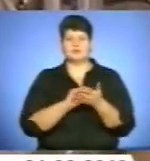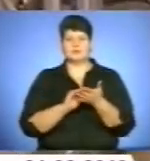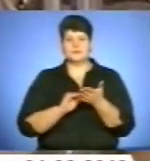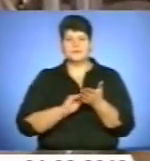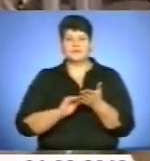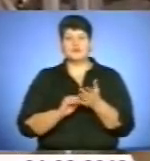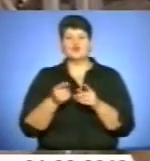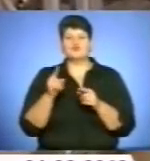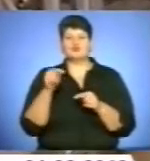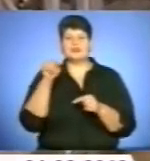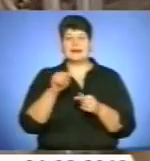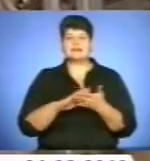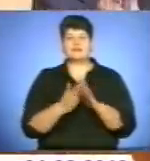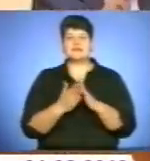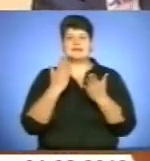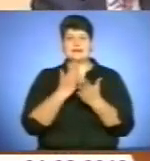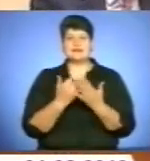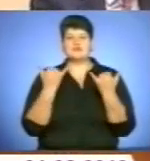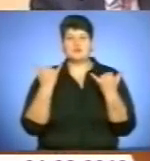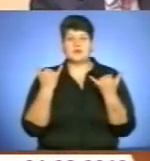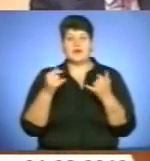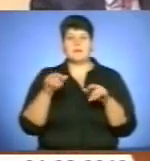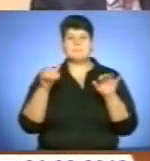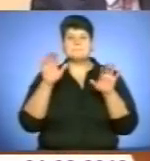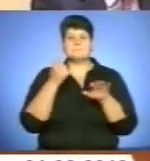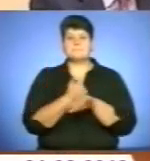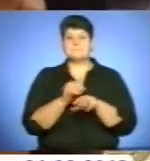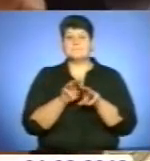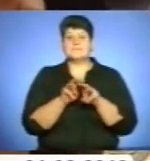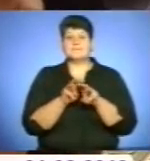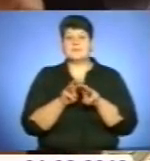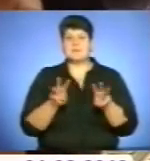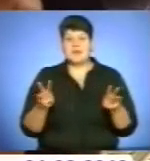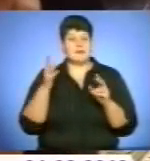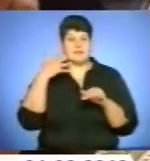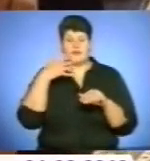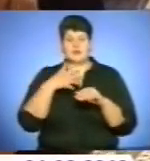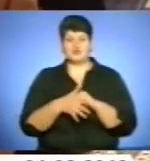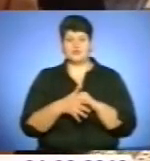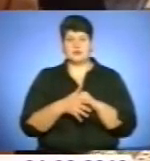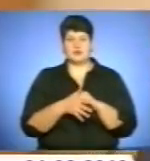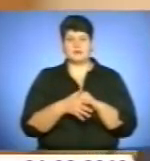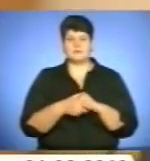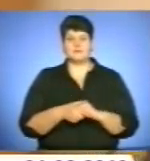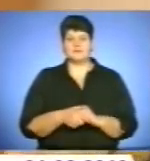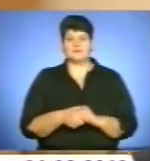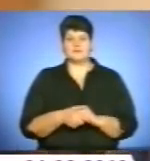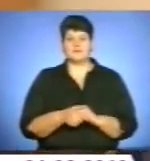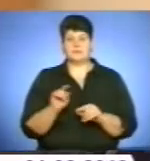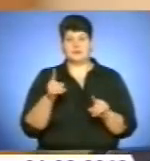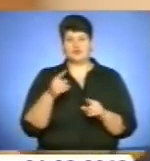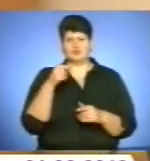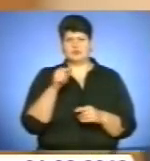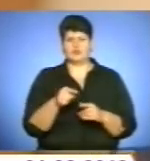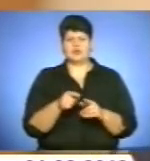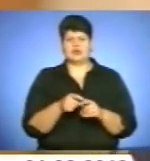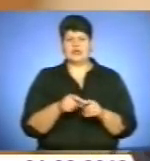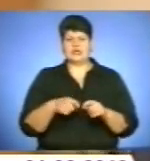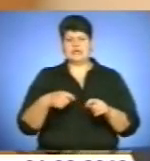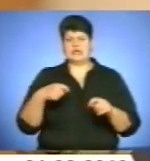така ситуація існує нині, прем'єр не розуміє. Запитує у торговців і відмовчується. Чому ж такий длинний